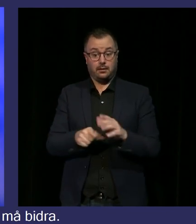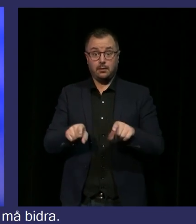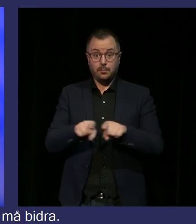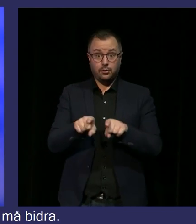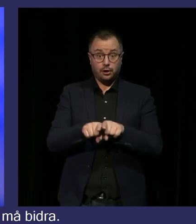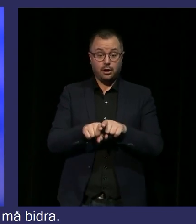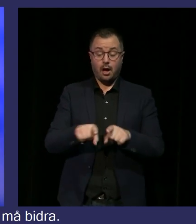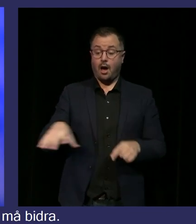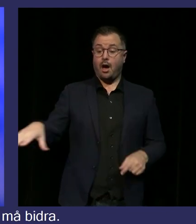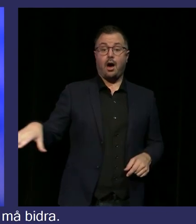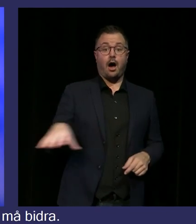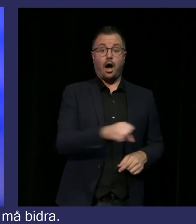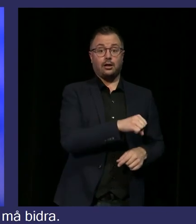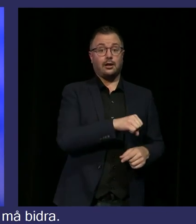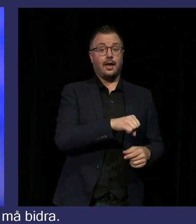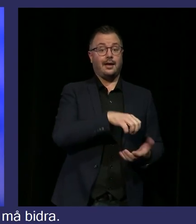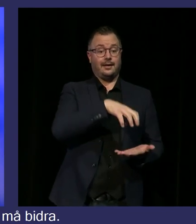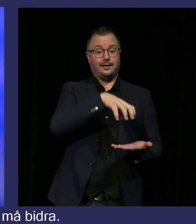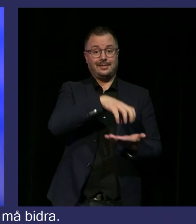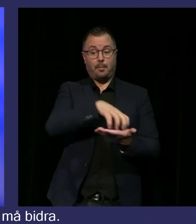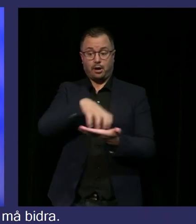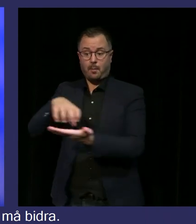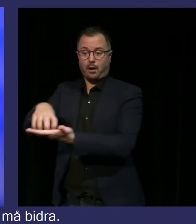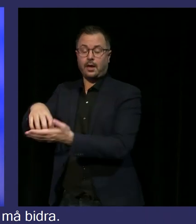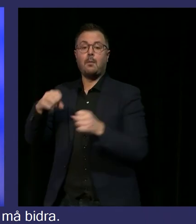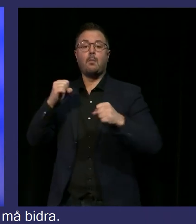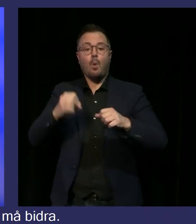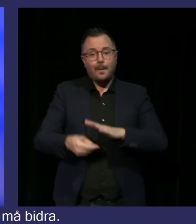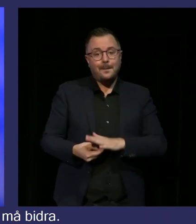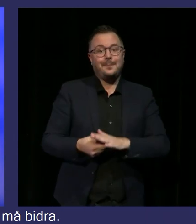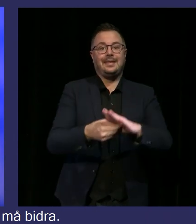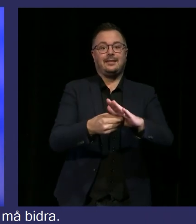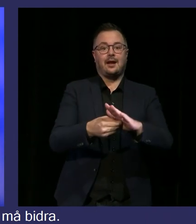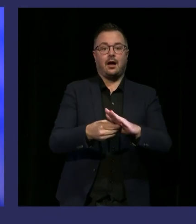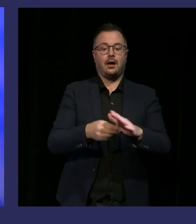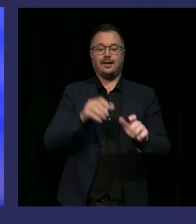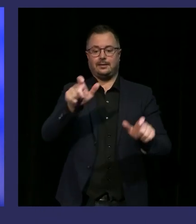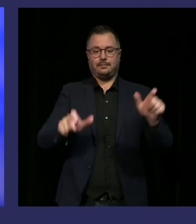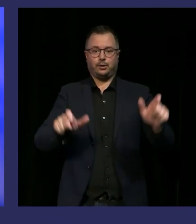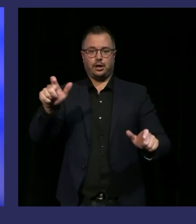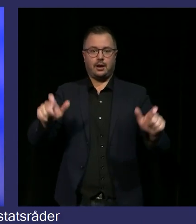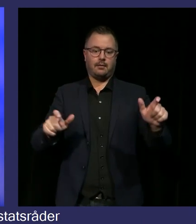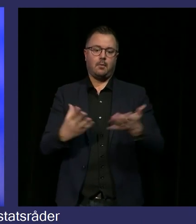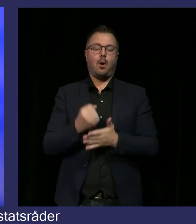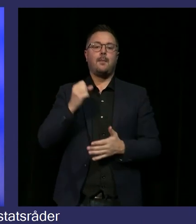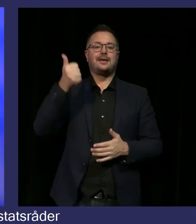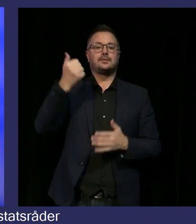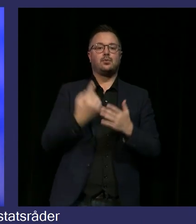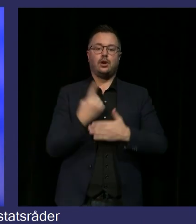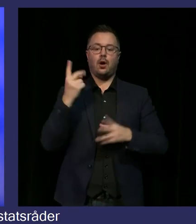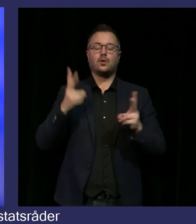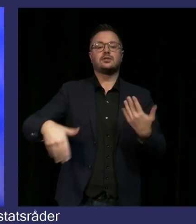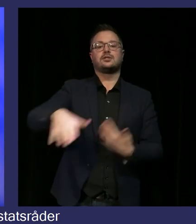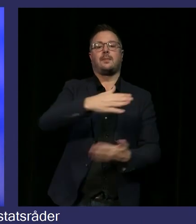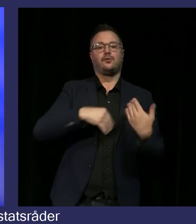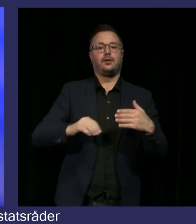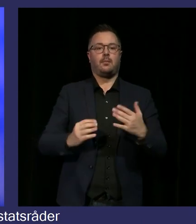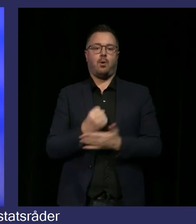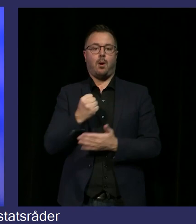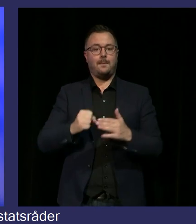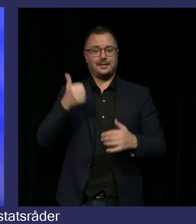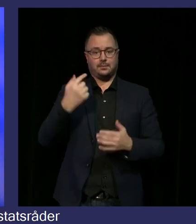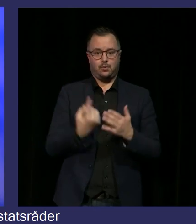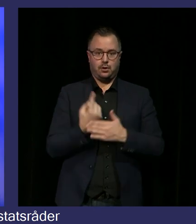at alle departementene må bidra til det beste for innbyggerne og for samfunnet. Det betyr at Guri og Henrik,